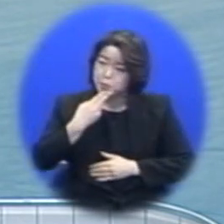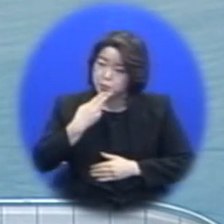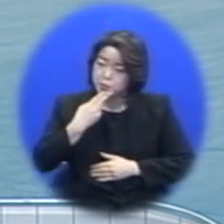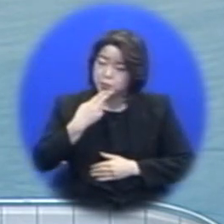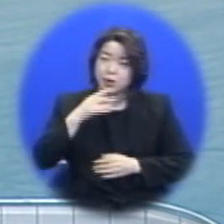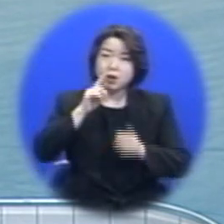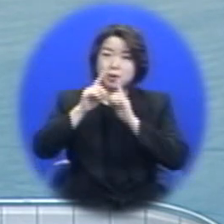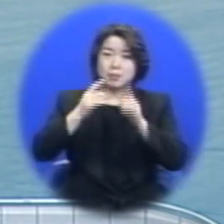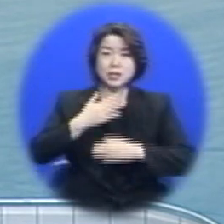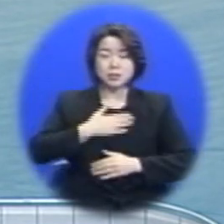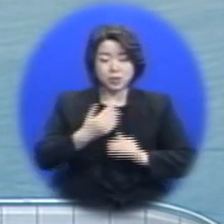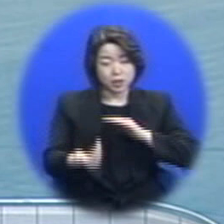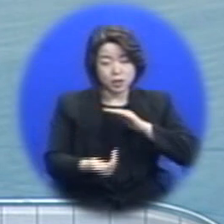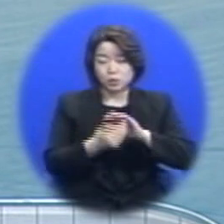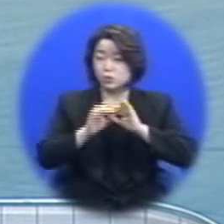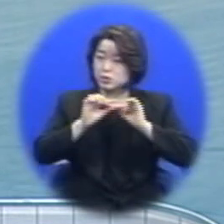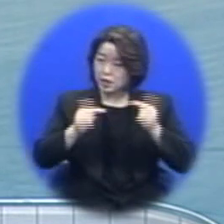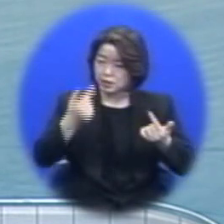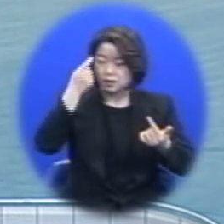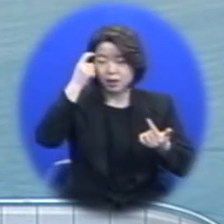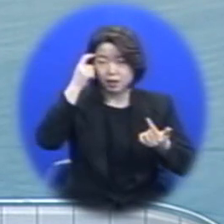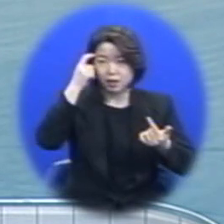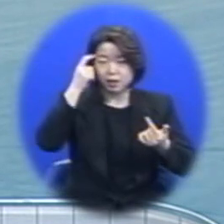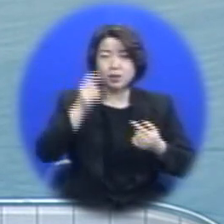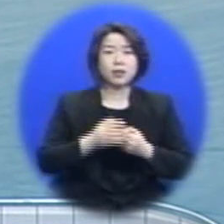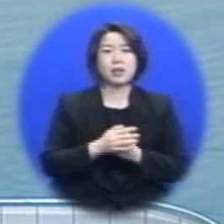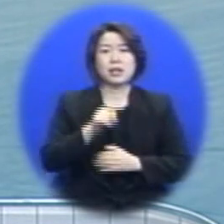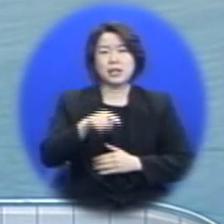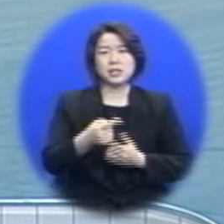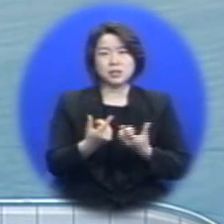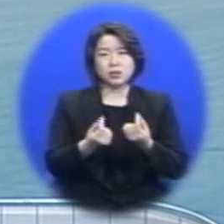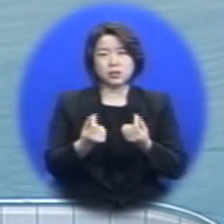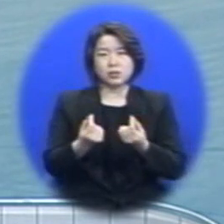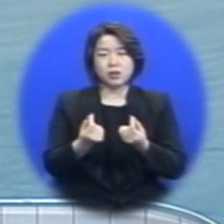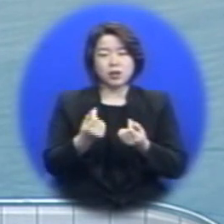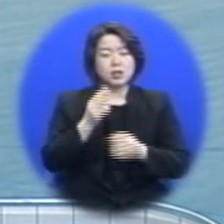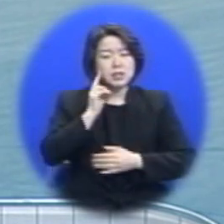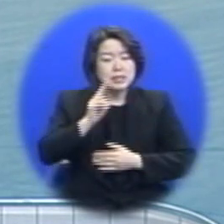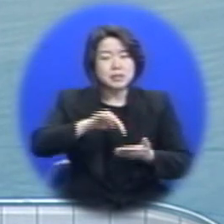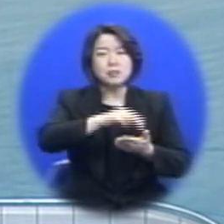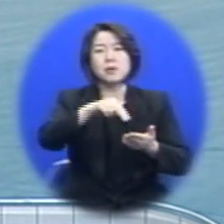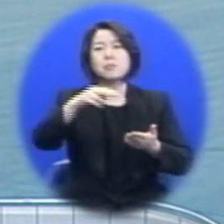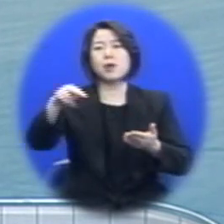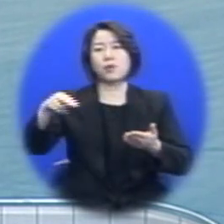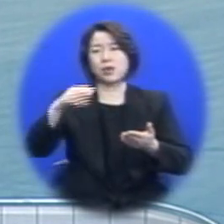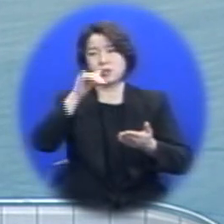말씀이 내게는 이루어지지 않는가? 그는 너무너무 방황했다는 겁니다.